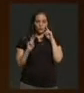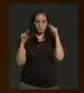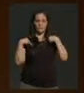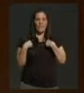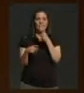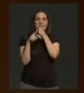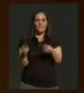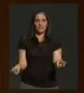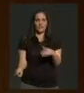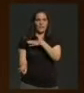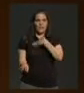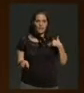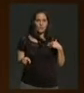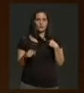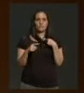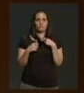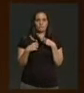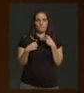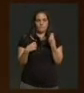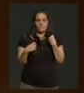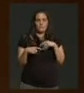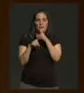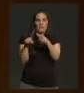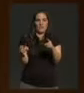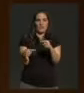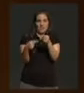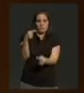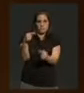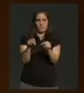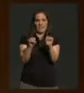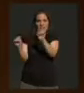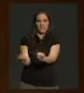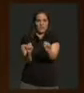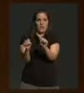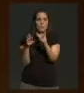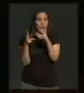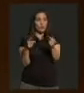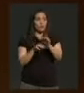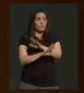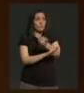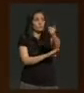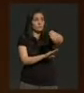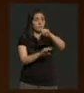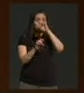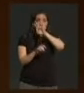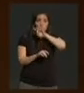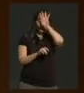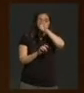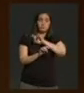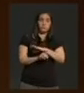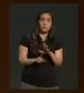Beraz, inor ez dadila harritu, zuzendaritza batza honek gure filosofiaren defentsa eta gure